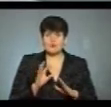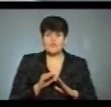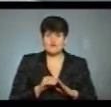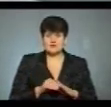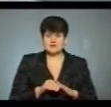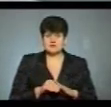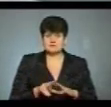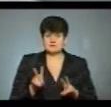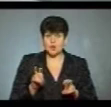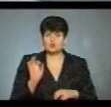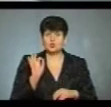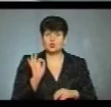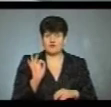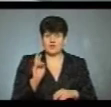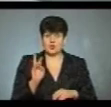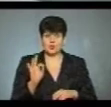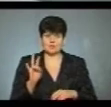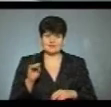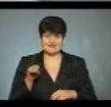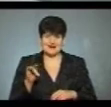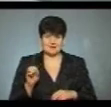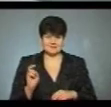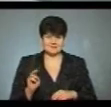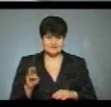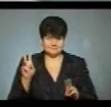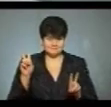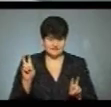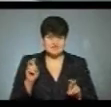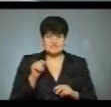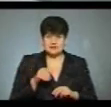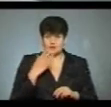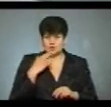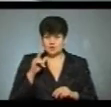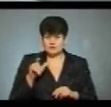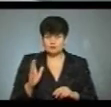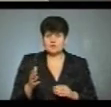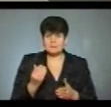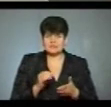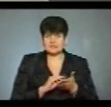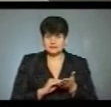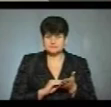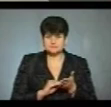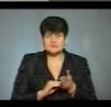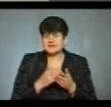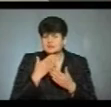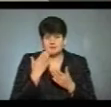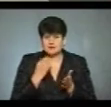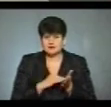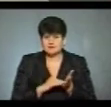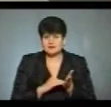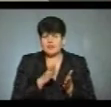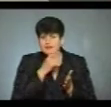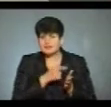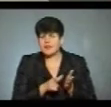запроваджуватися так званий нульовий контракт із тим, коли людина матиме контракт, де не буде фіксуватися термін